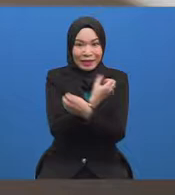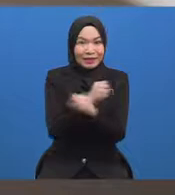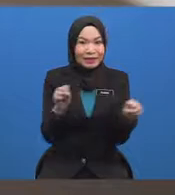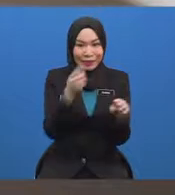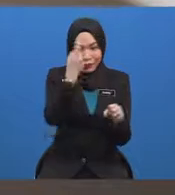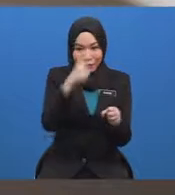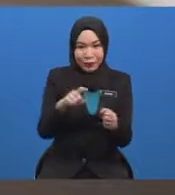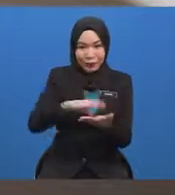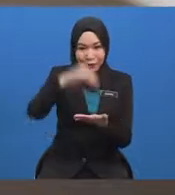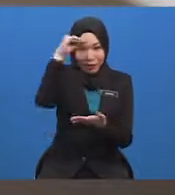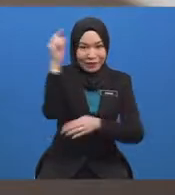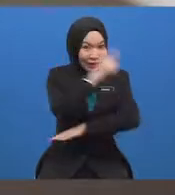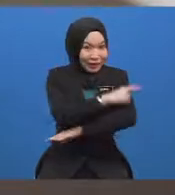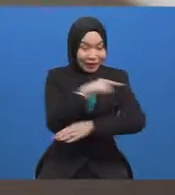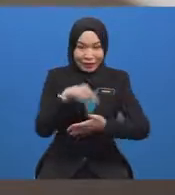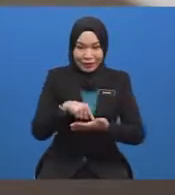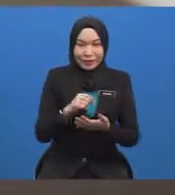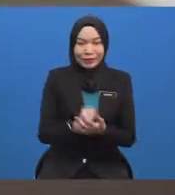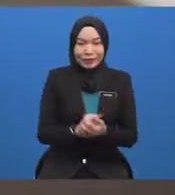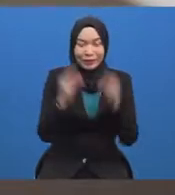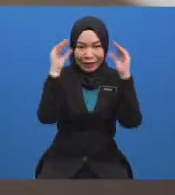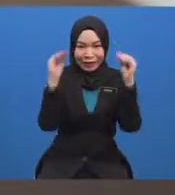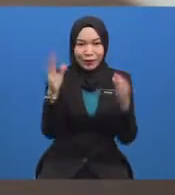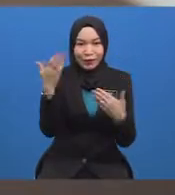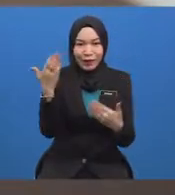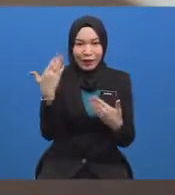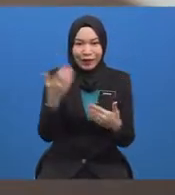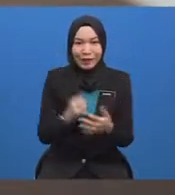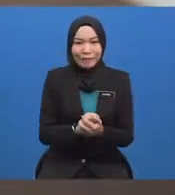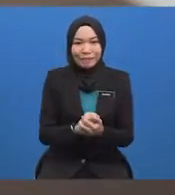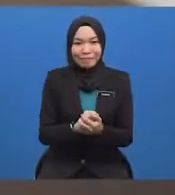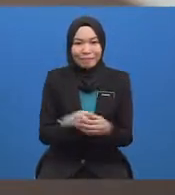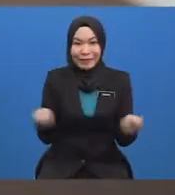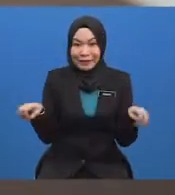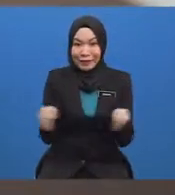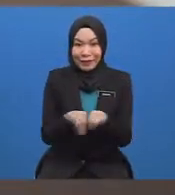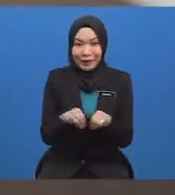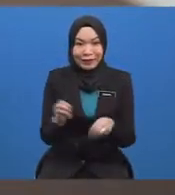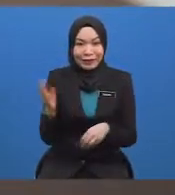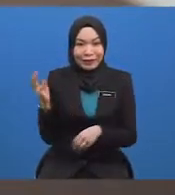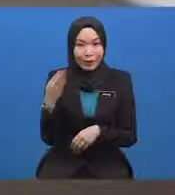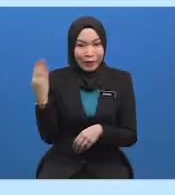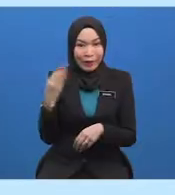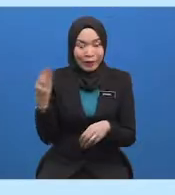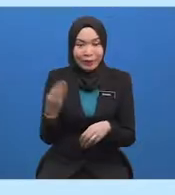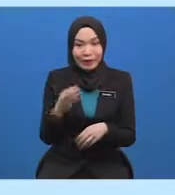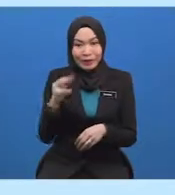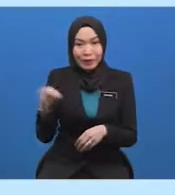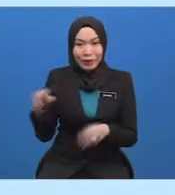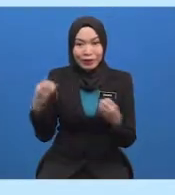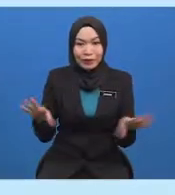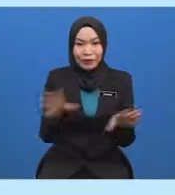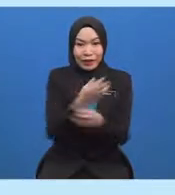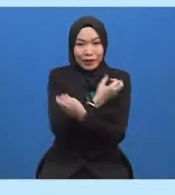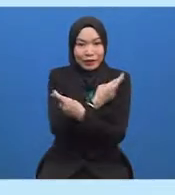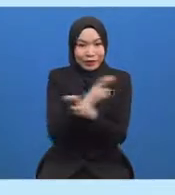menjelajah topik hari ini chegou harap seperti biasa andah telah pun bersedia dengan buku teks